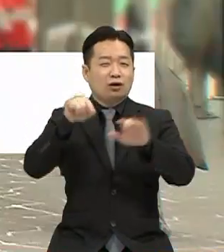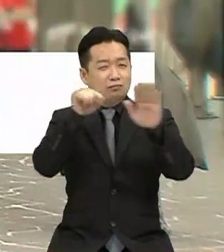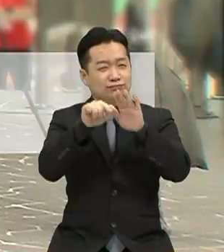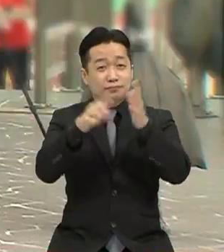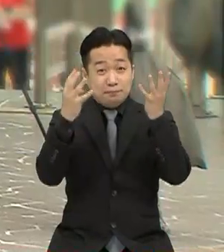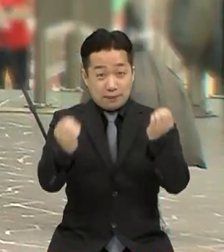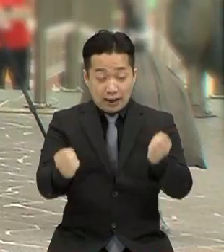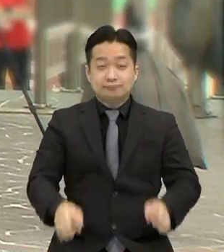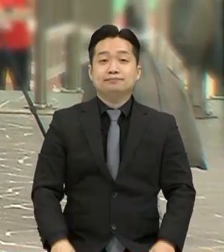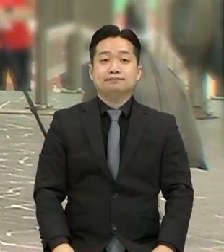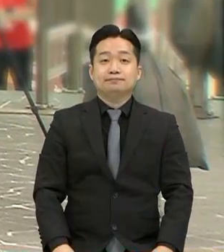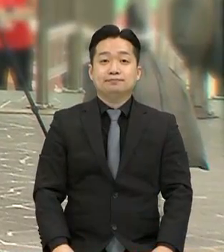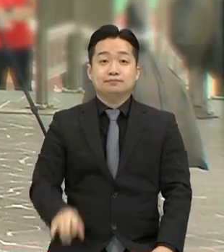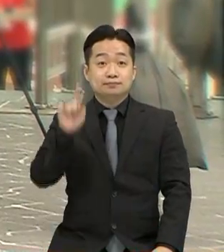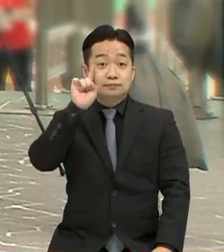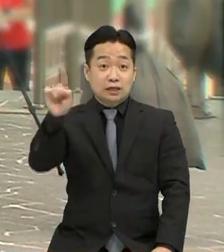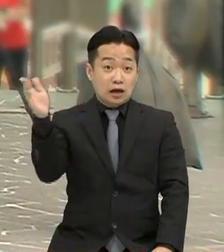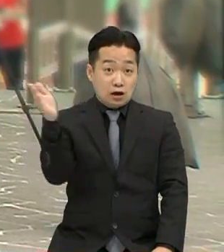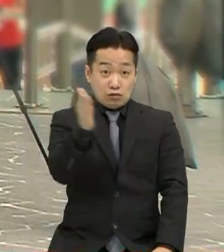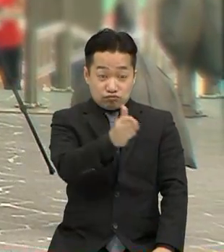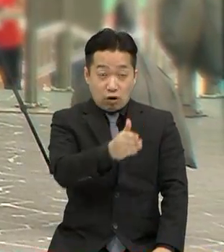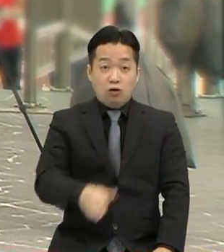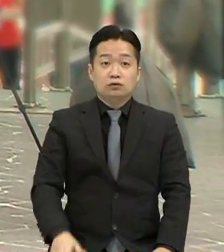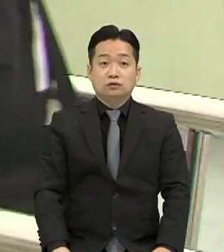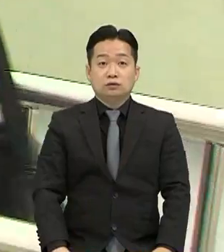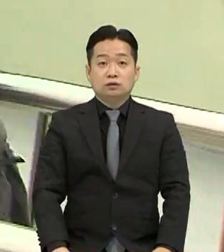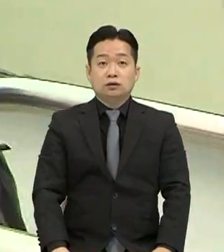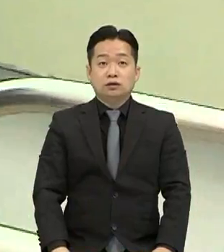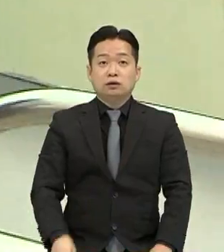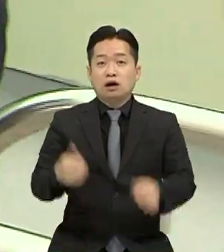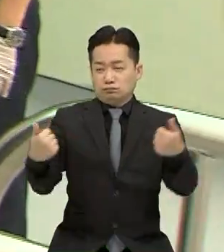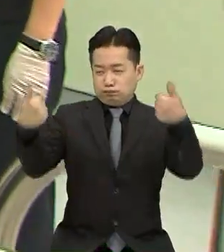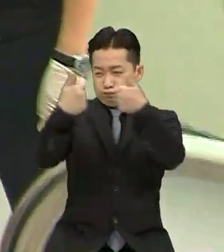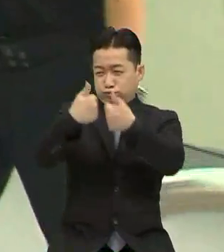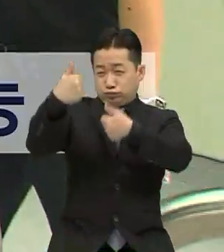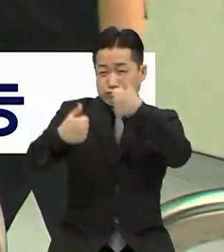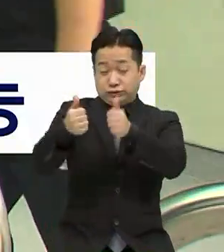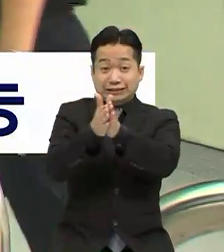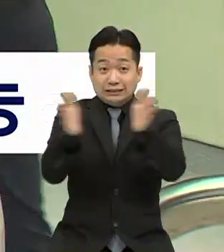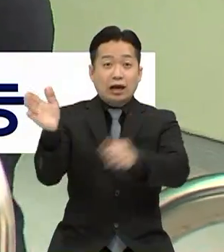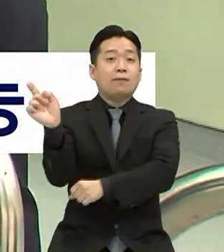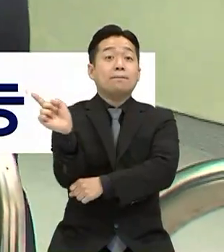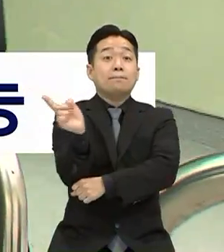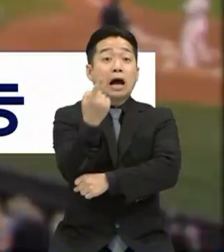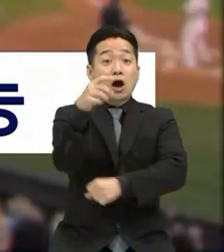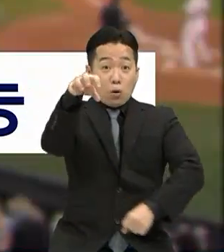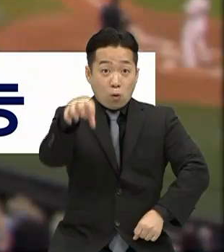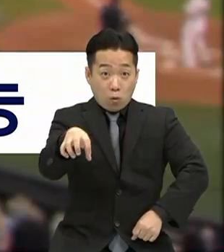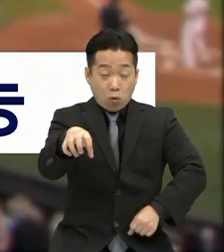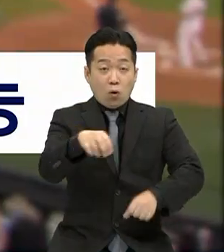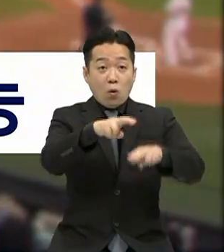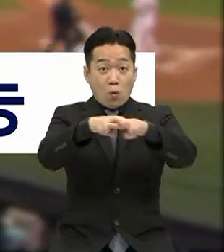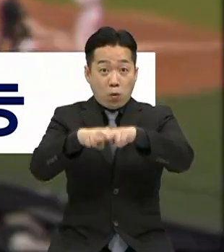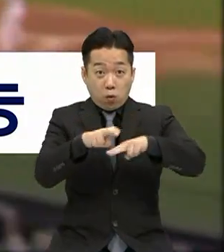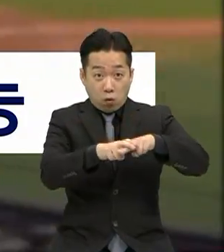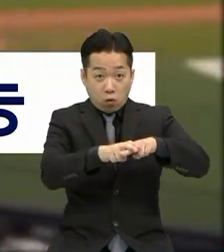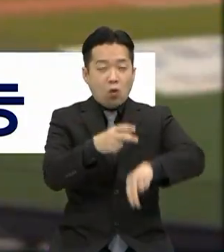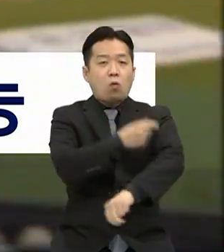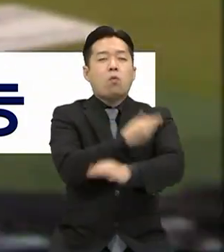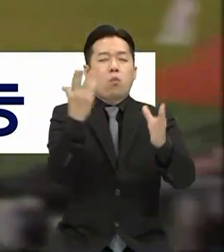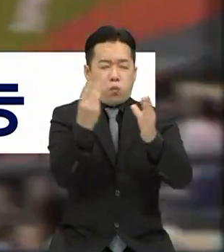같아요. 내일부터 와일드카드 결정전이 시작되는 프로야구는 전좌석을 접종 완료자에게만